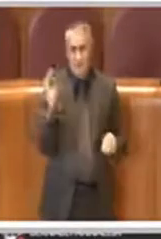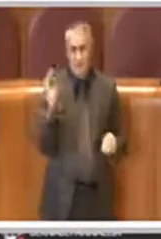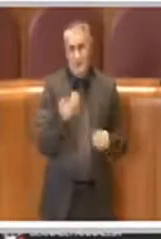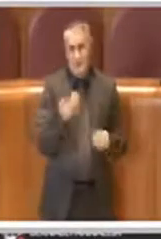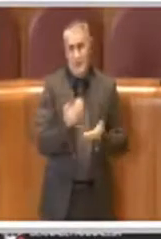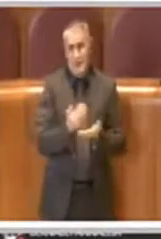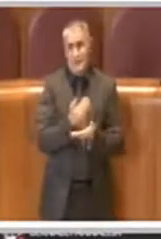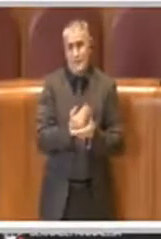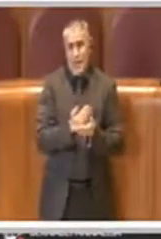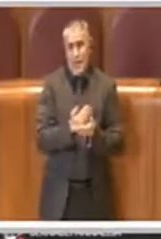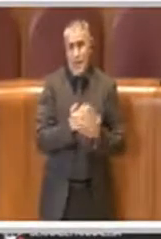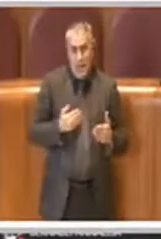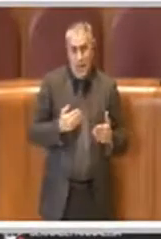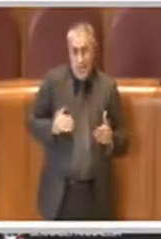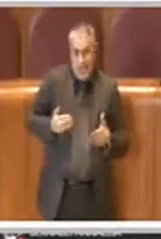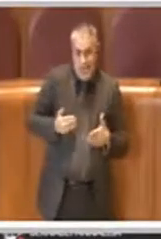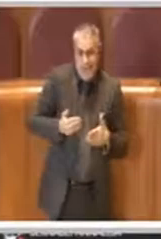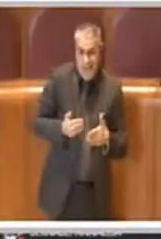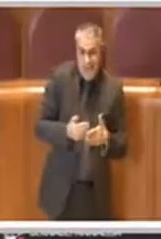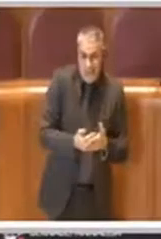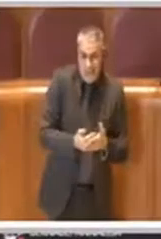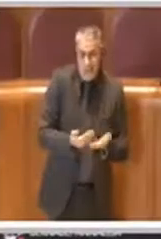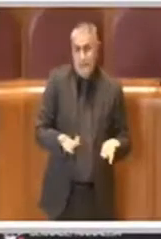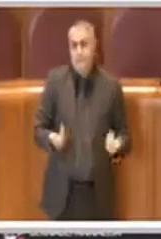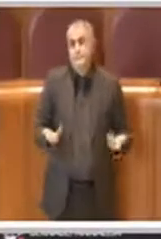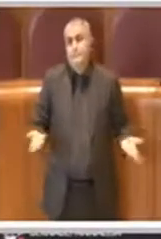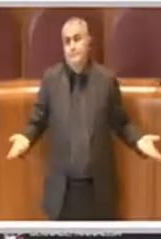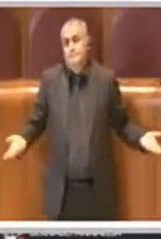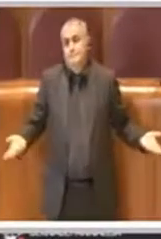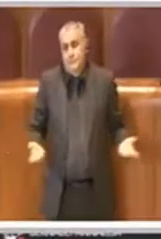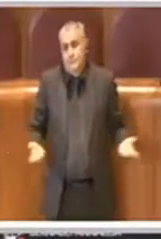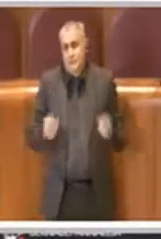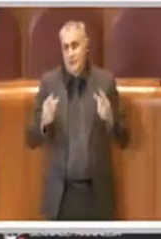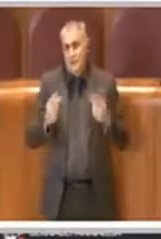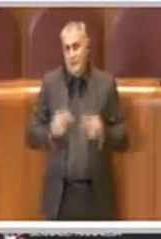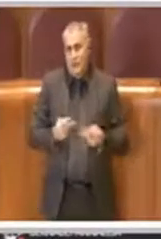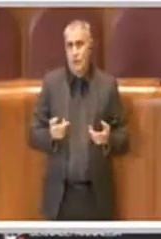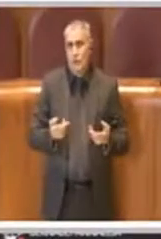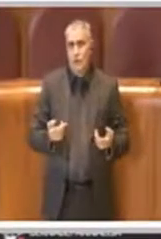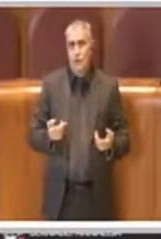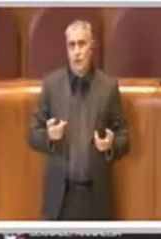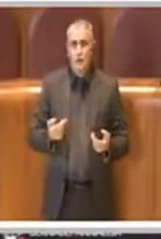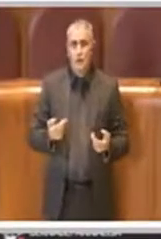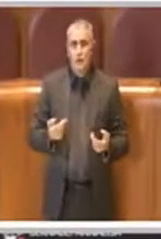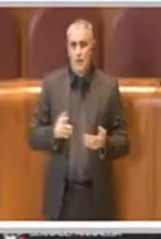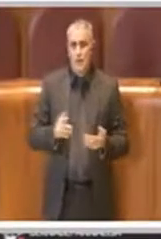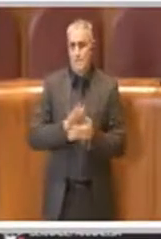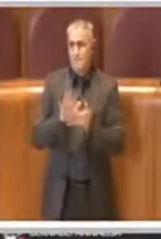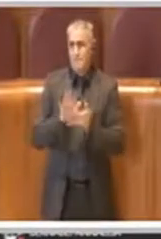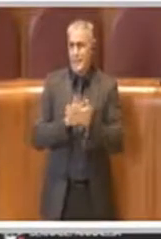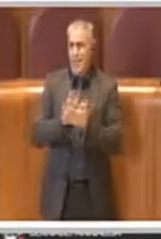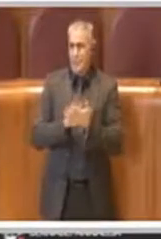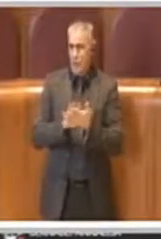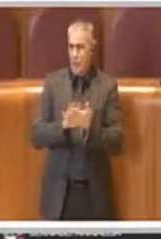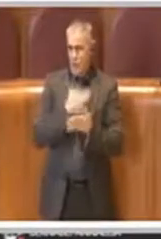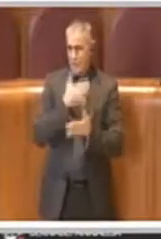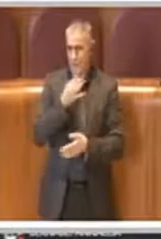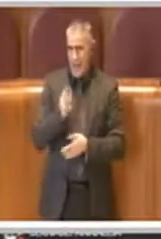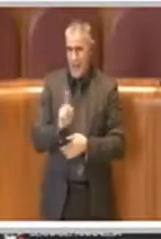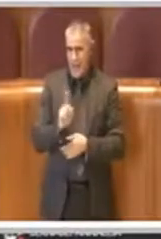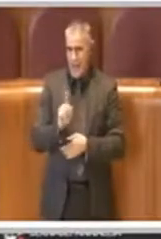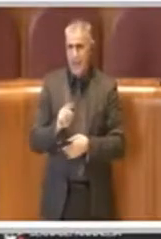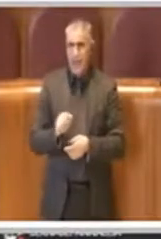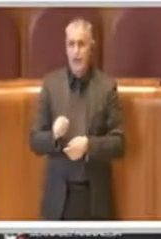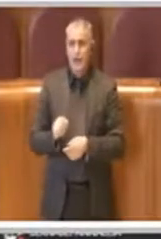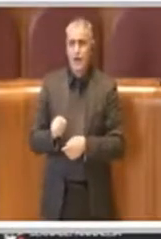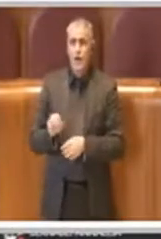invece a cui siamo arrivati oggi, cioè un pochino una pistola puntata. Passatemi la metafora poco carina e poco simpatica sui